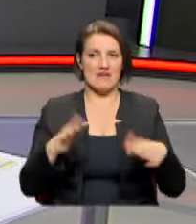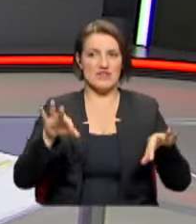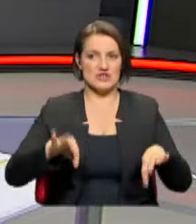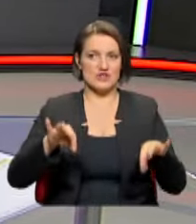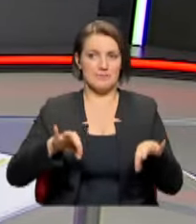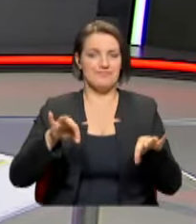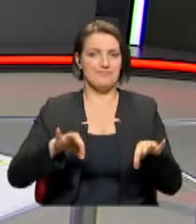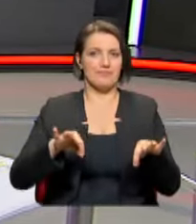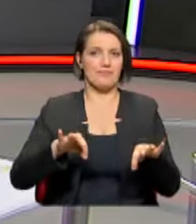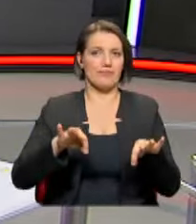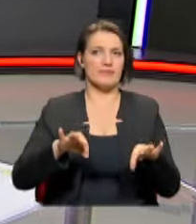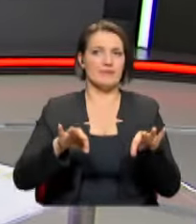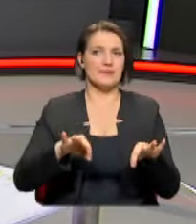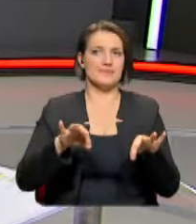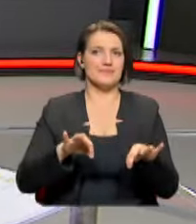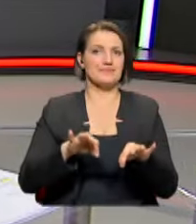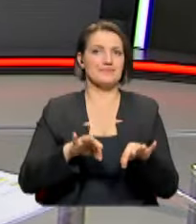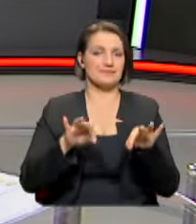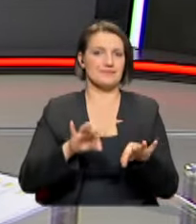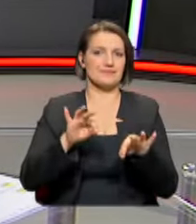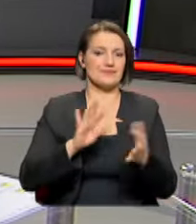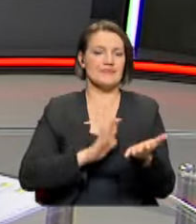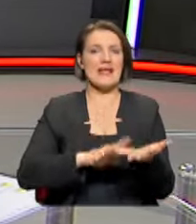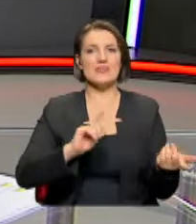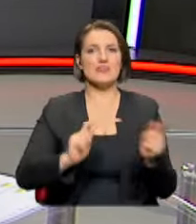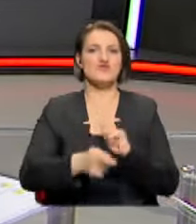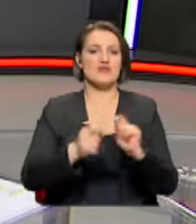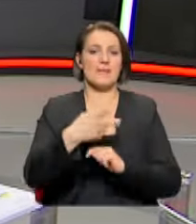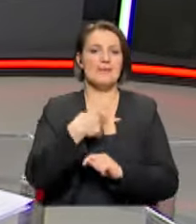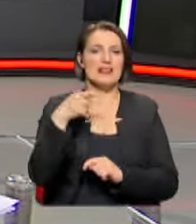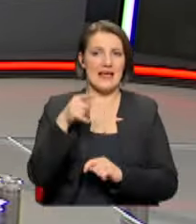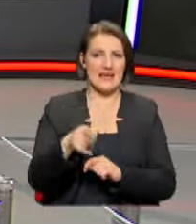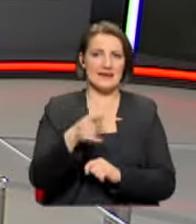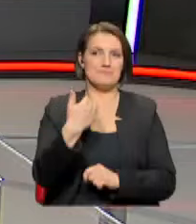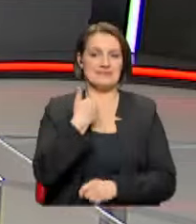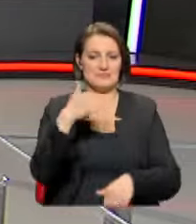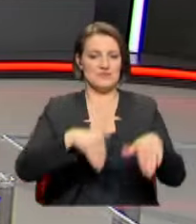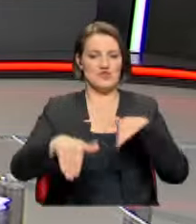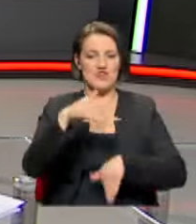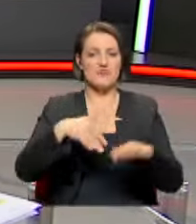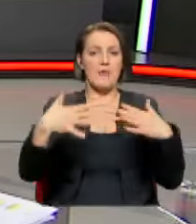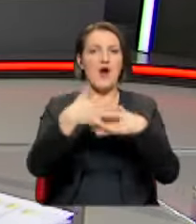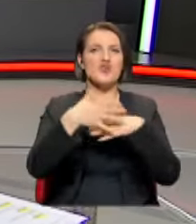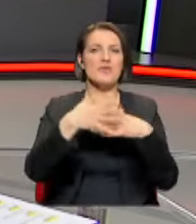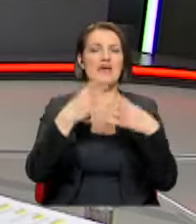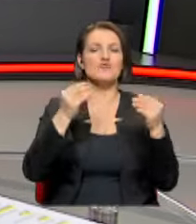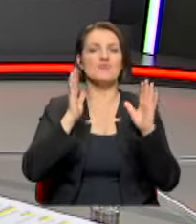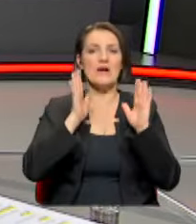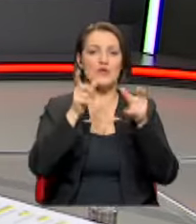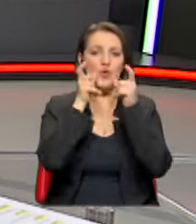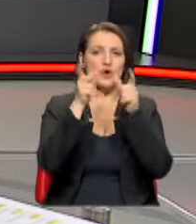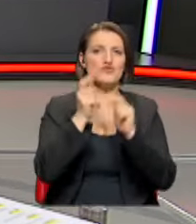Şimdi gelelim bir de el değiştiren belediyeler. Bizim seçim akşamı en çok ilgi